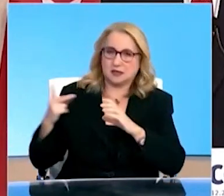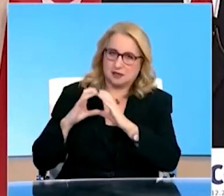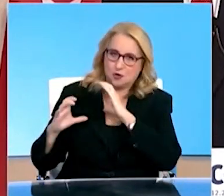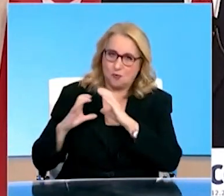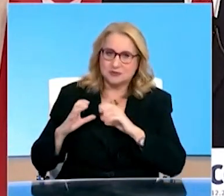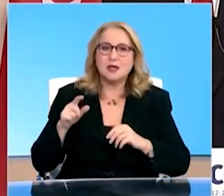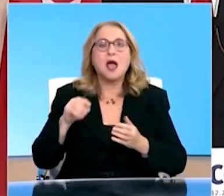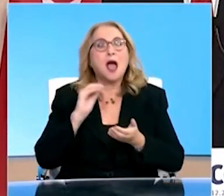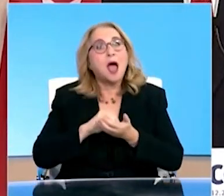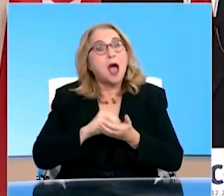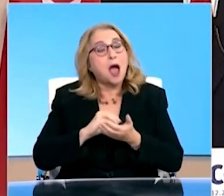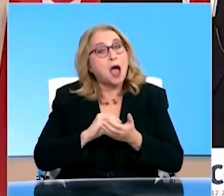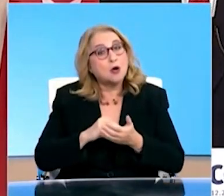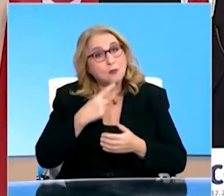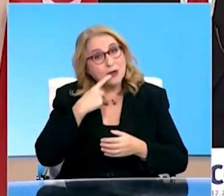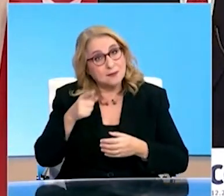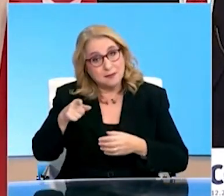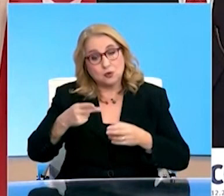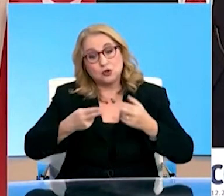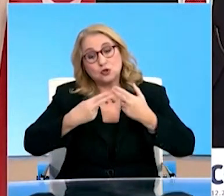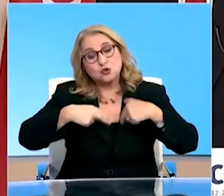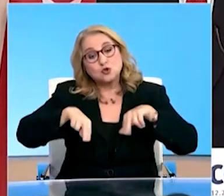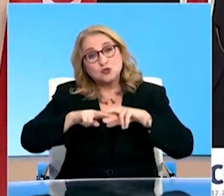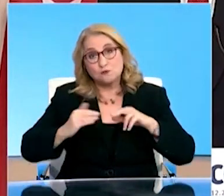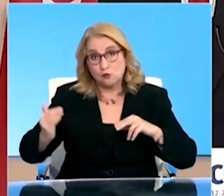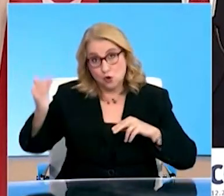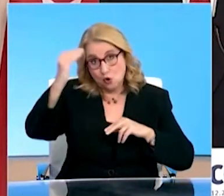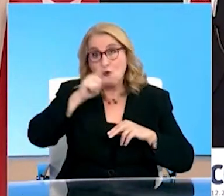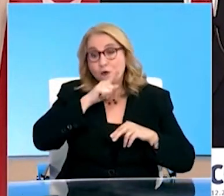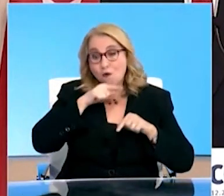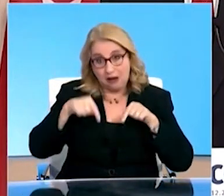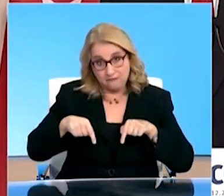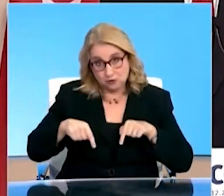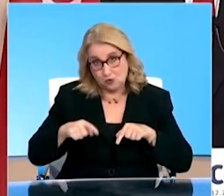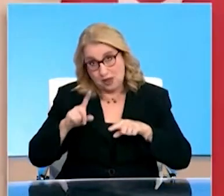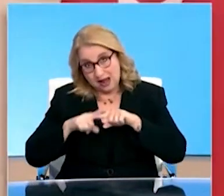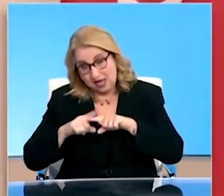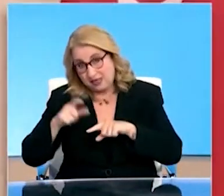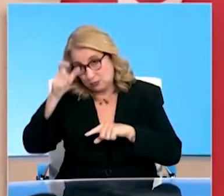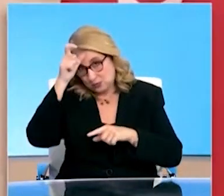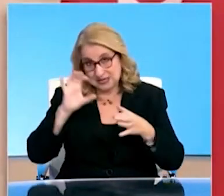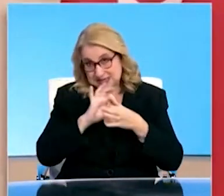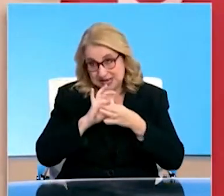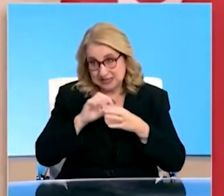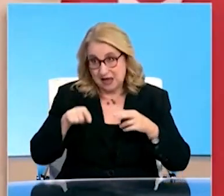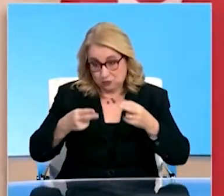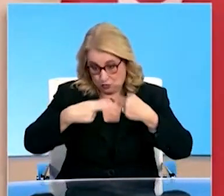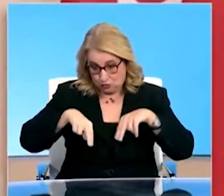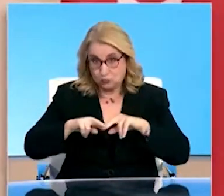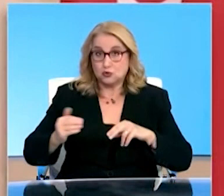Υπογραμμίσαμε ότι ο μηχανισμός του Ανώτατου Στρατηγικού Συμβουλίου Συνεργασίας Ελλάδας-Τουρκίας